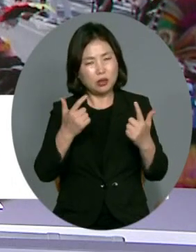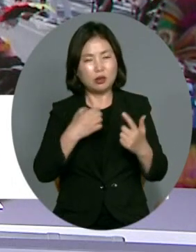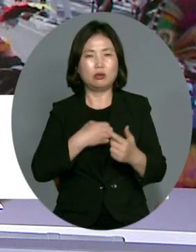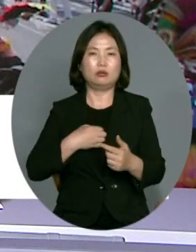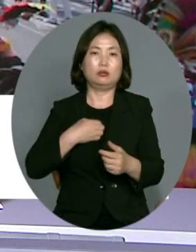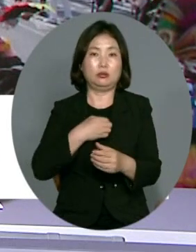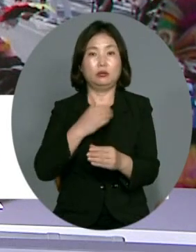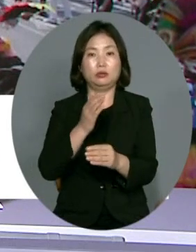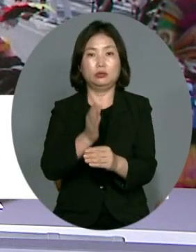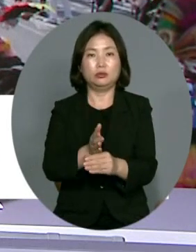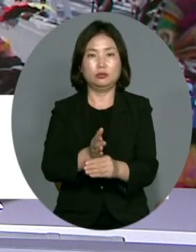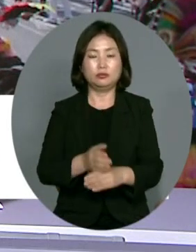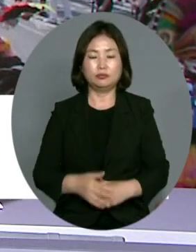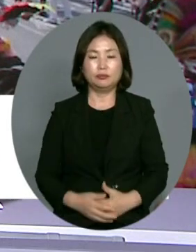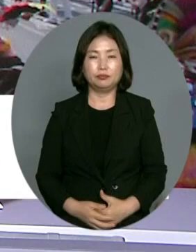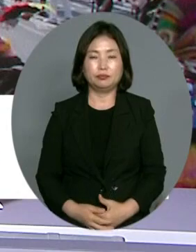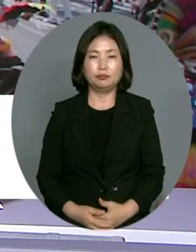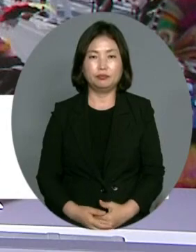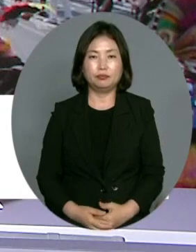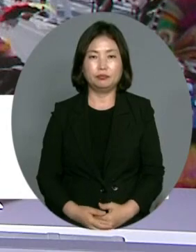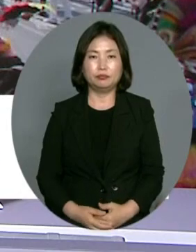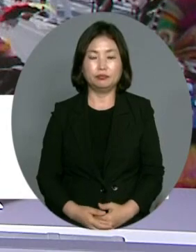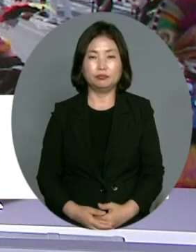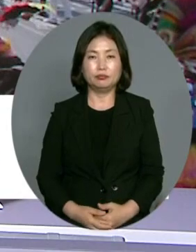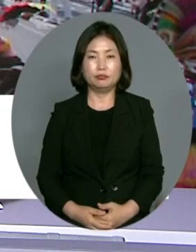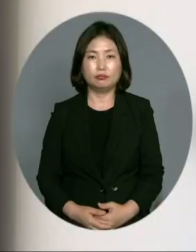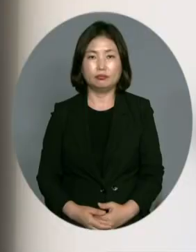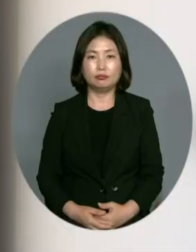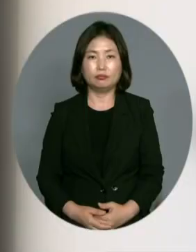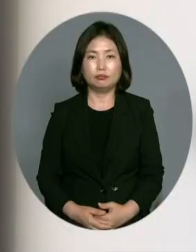나오고 있습니다. 양관희 기자가 보도합니다.